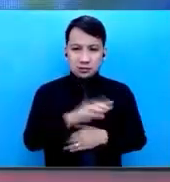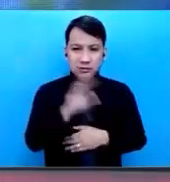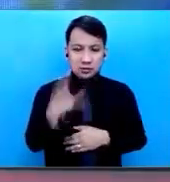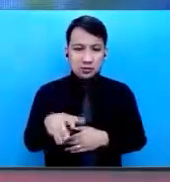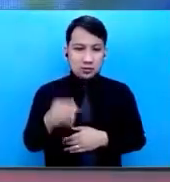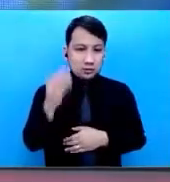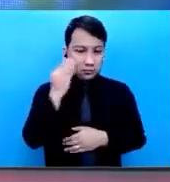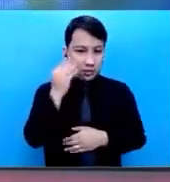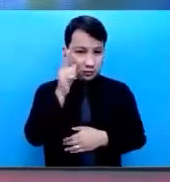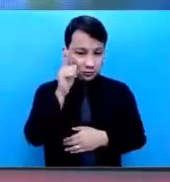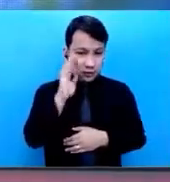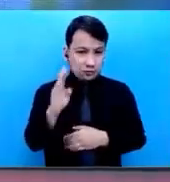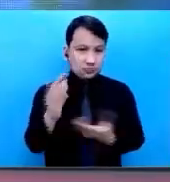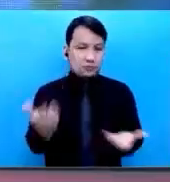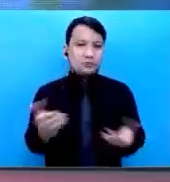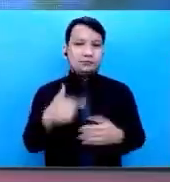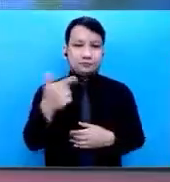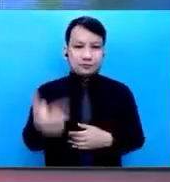Los Baños.